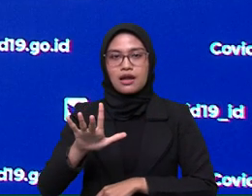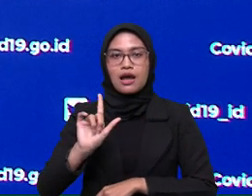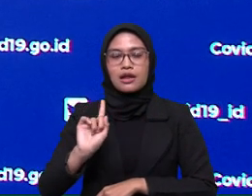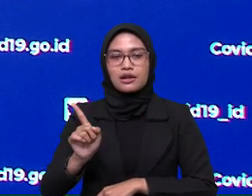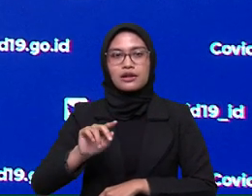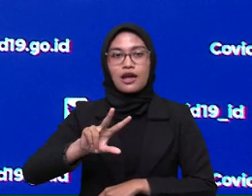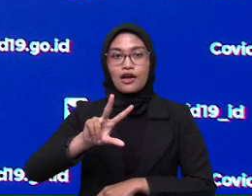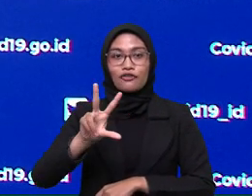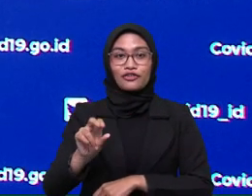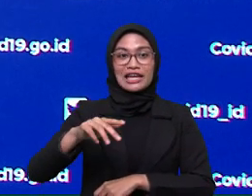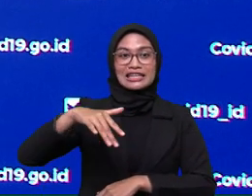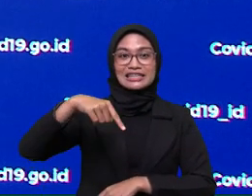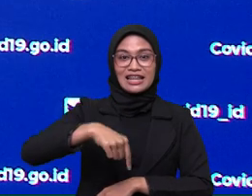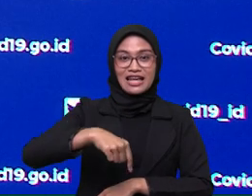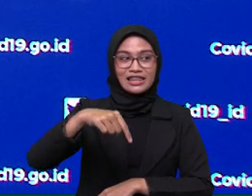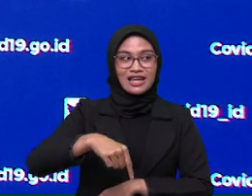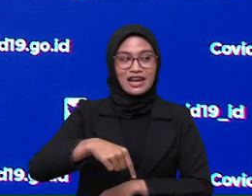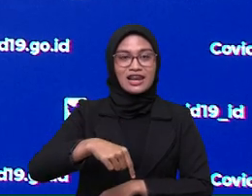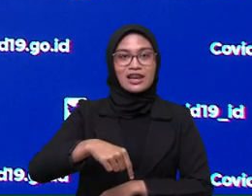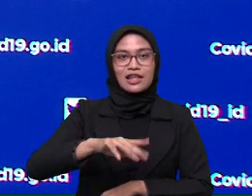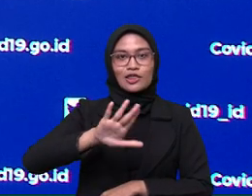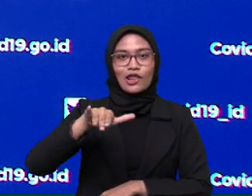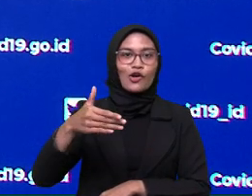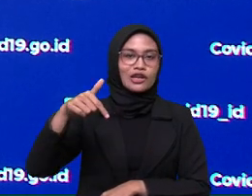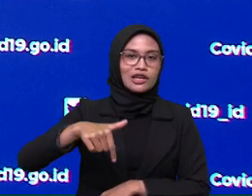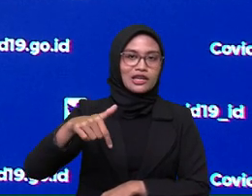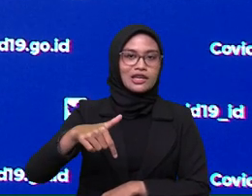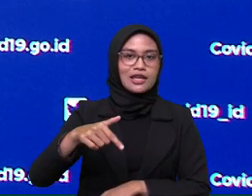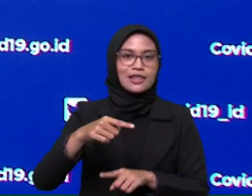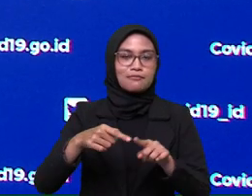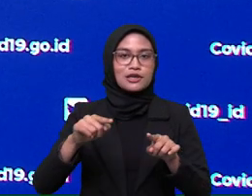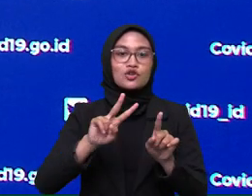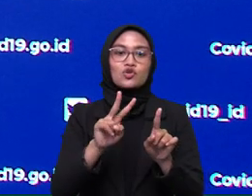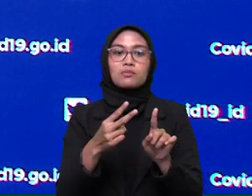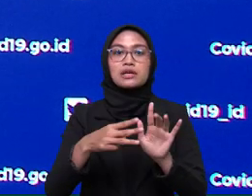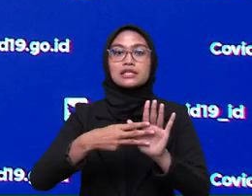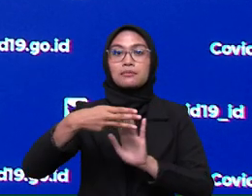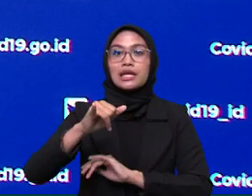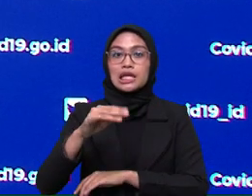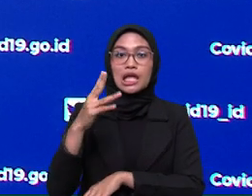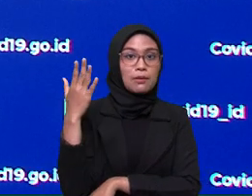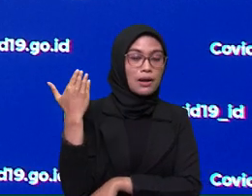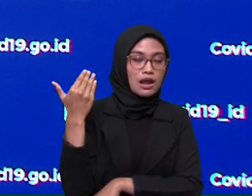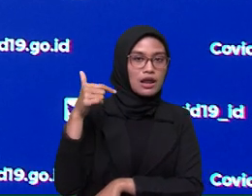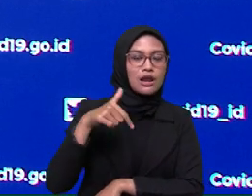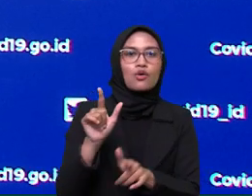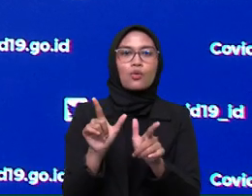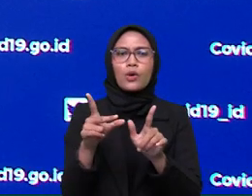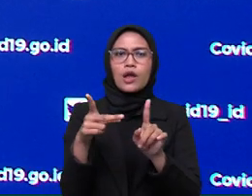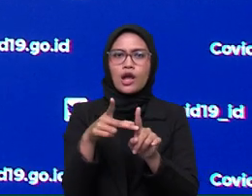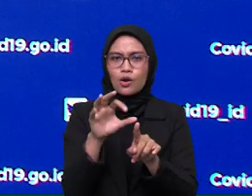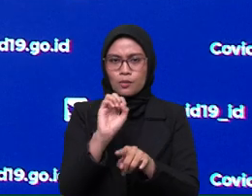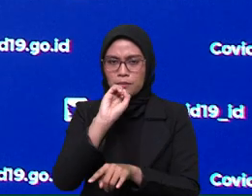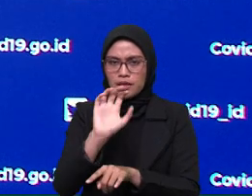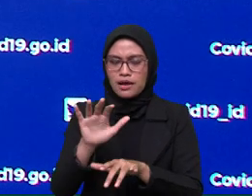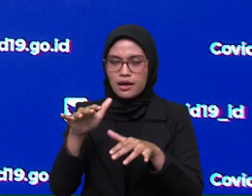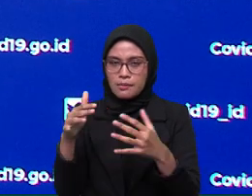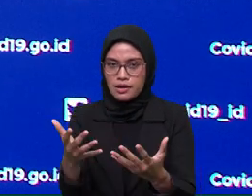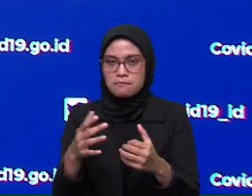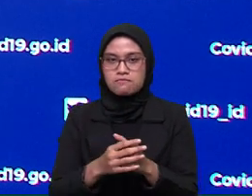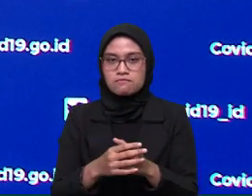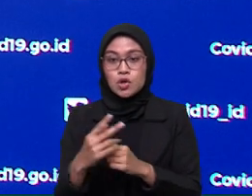awal tahun ini namun tr12 Mei 2022 lalu Who Resmi menyatakan kedua varian